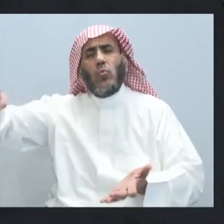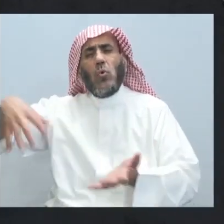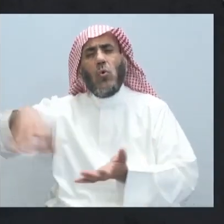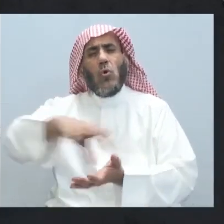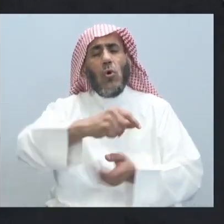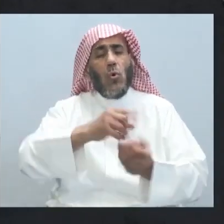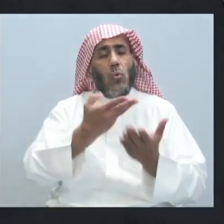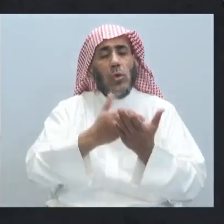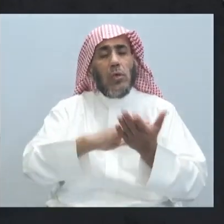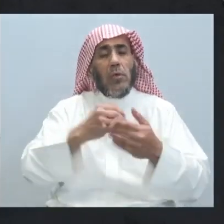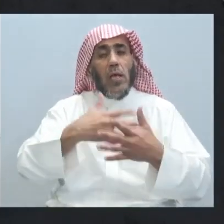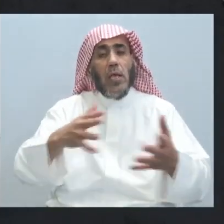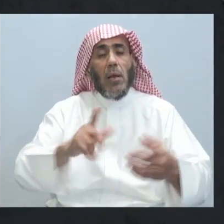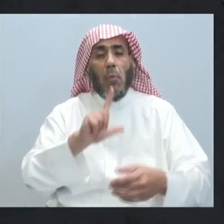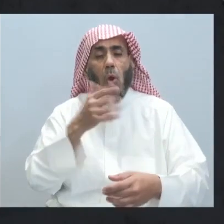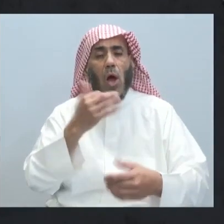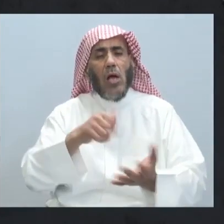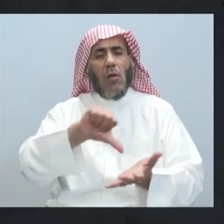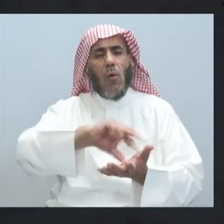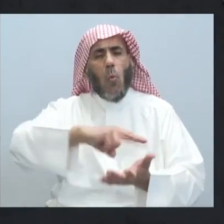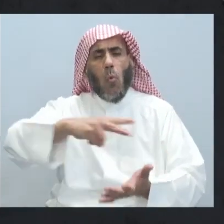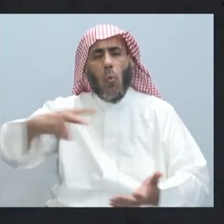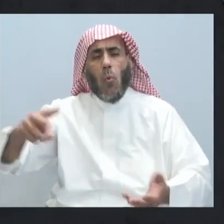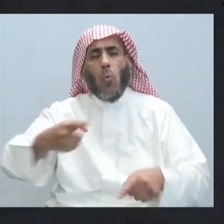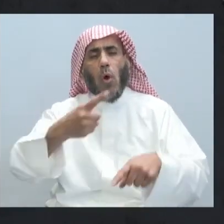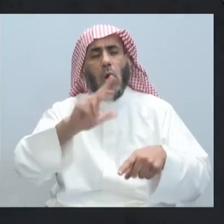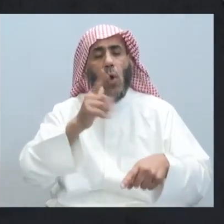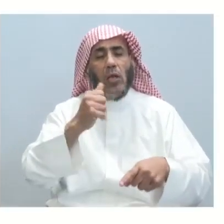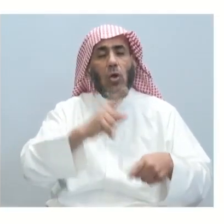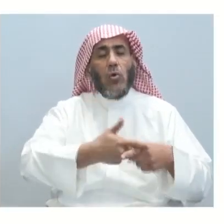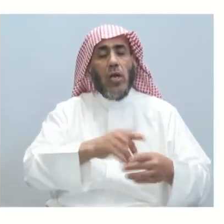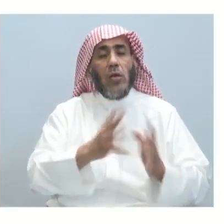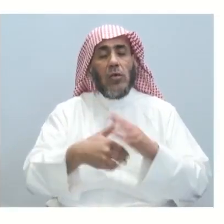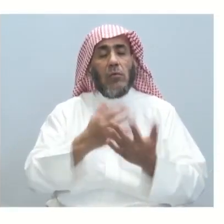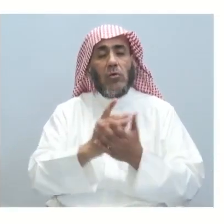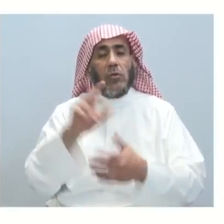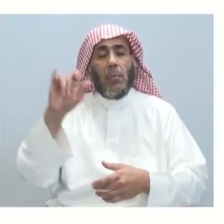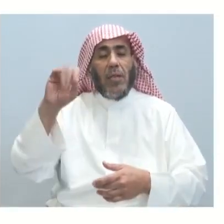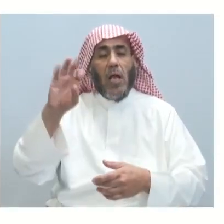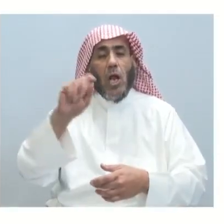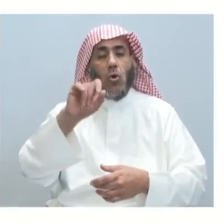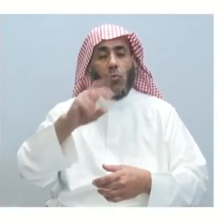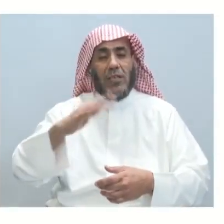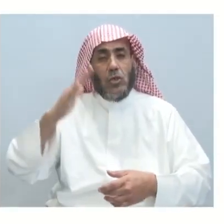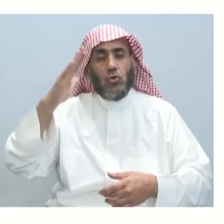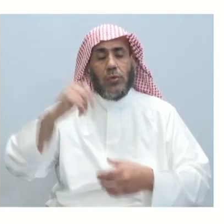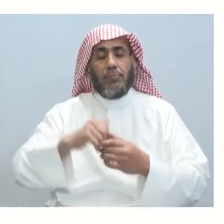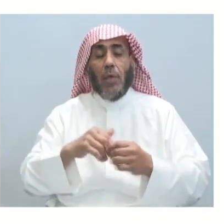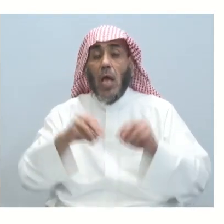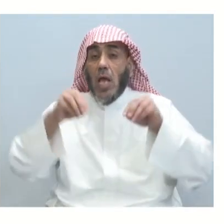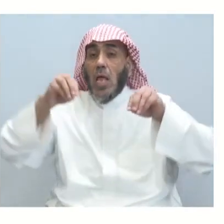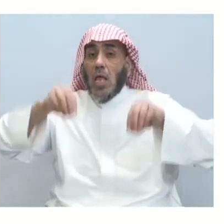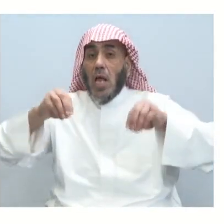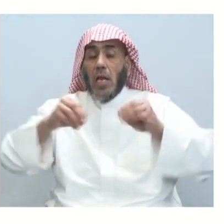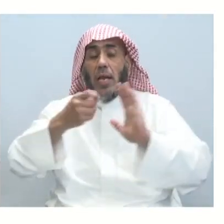الكثيره ظهرت من من اللغات الفارسيه وكذلك اليونانيه يشاركن في تقديم هذا الدرس في لغه الاشاره الاستاذ محمد القبيشي اذا حديثنا هنا